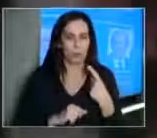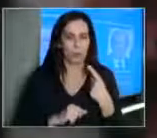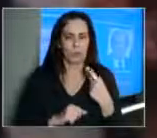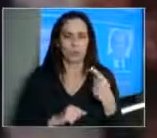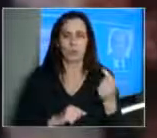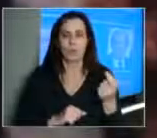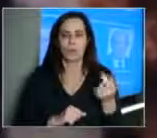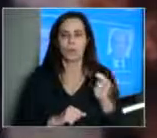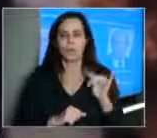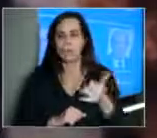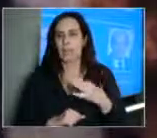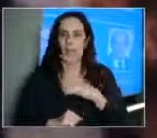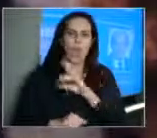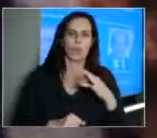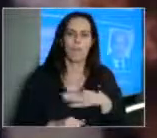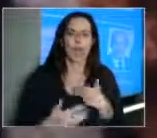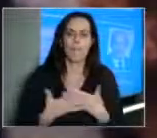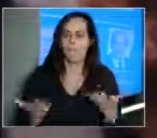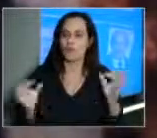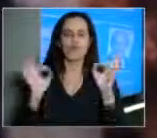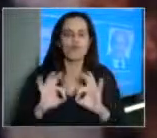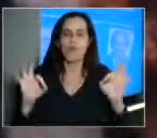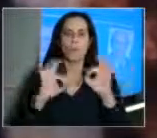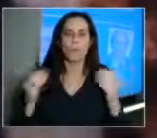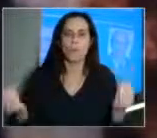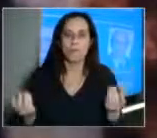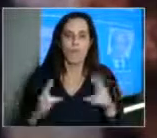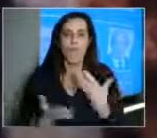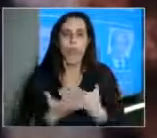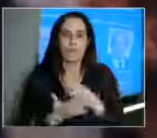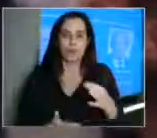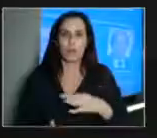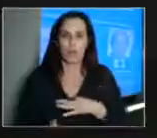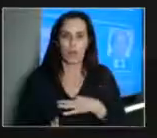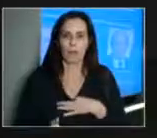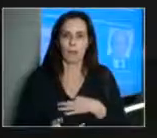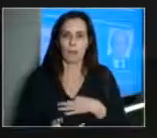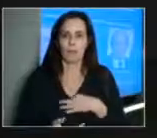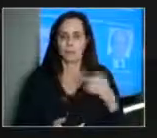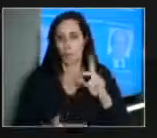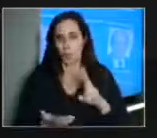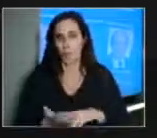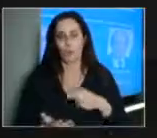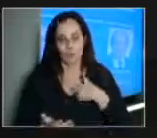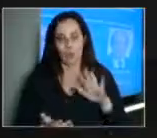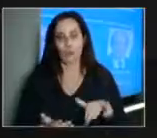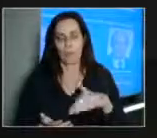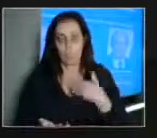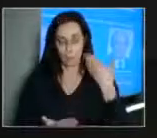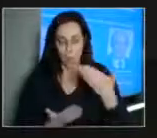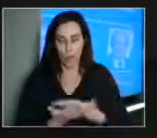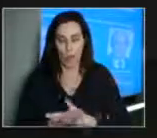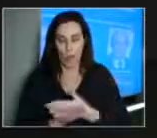שהוא לא נפגע, או כן נפגע, אבל אינו, כאילו אין שום דבר שיכול להעיד שהוא נפגע. וזה לא היה נכון, כי אנחנו גם הוצאנו מסמך